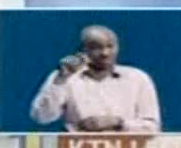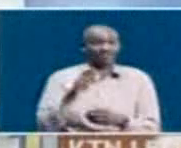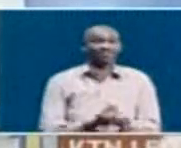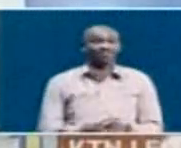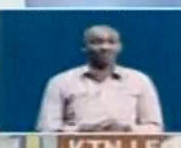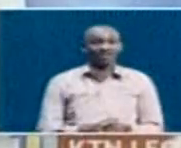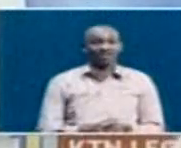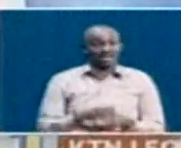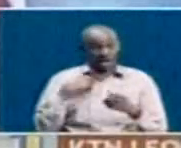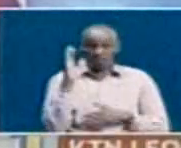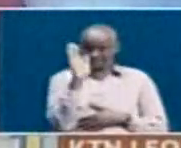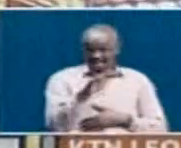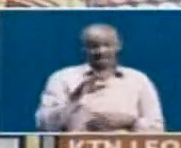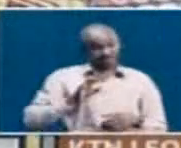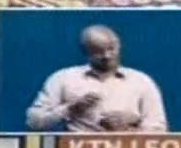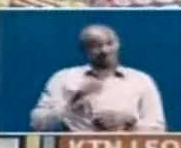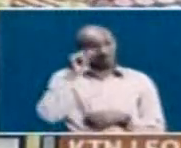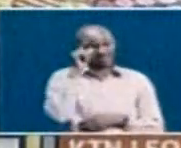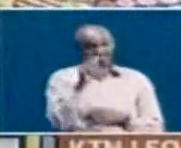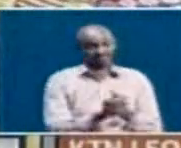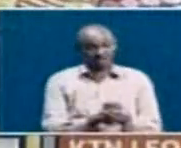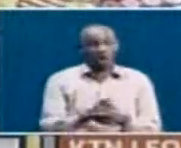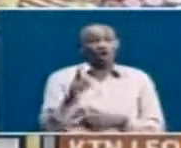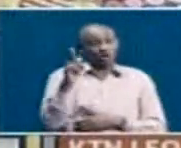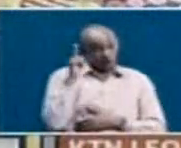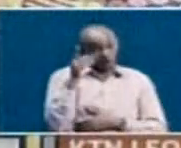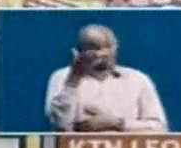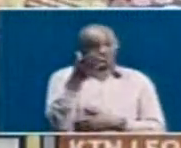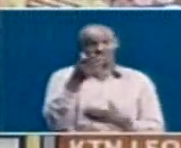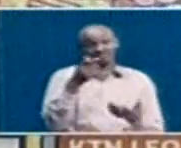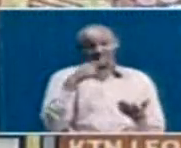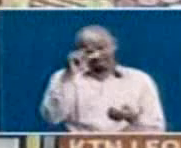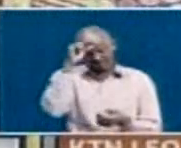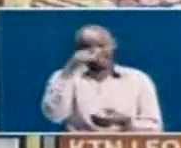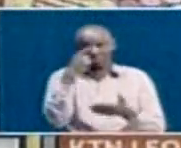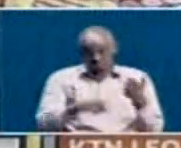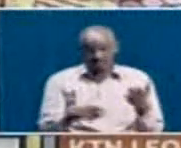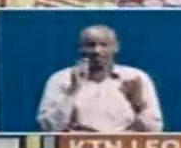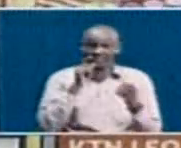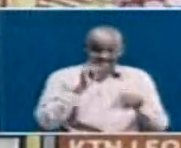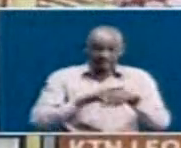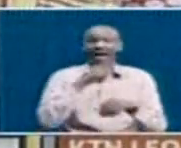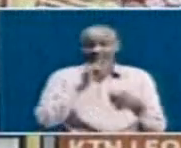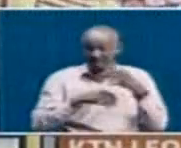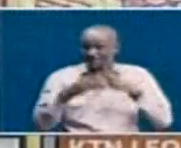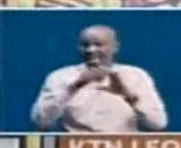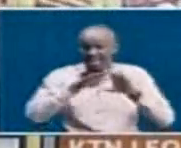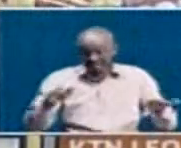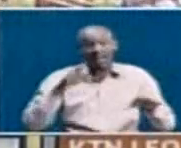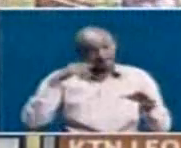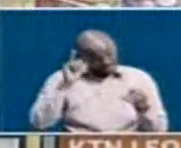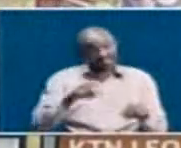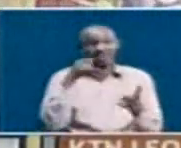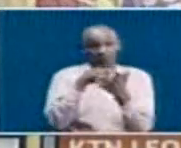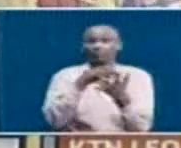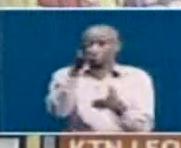Twitter. Nikirudi kwako Bikipusa. Sheria ya ndoa ipo na umiliki wa mali siku hizi na ruhusu waambiwa mume akinunua shamba akinunua nini akuhusishe